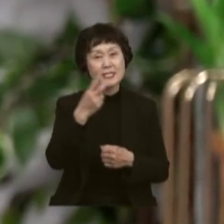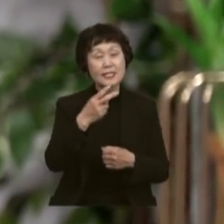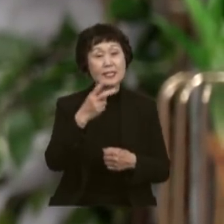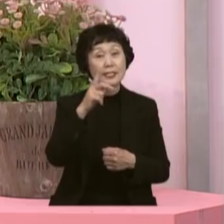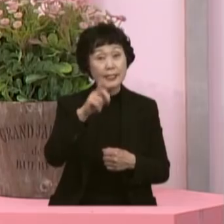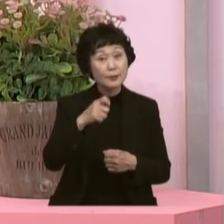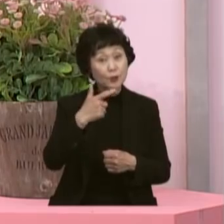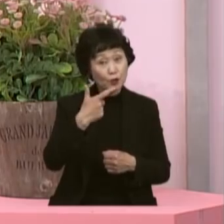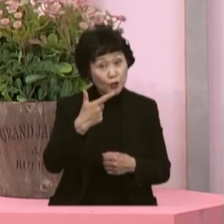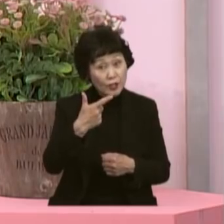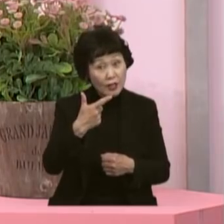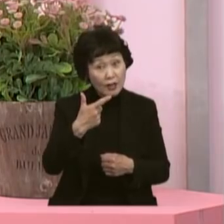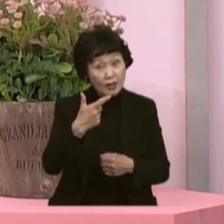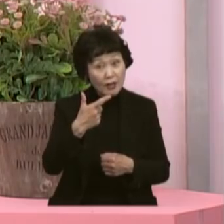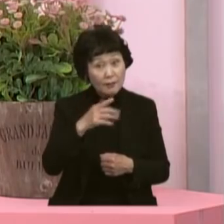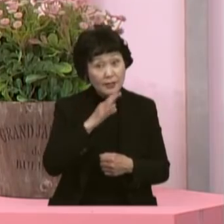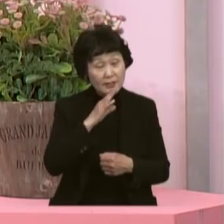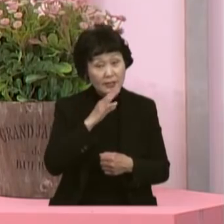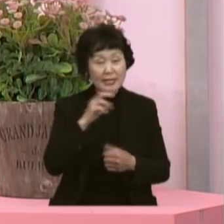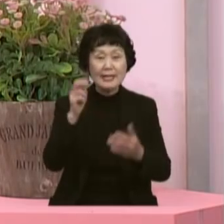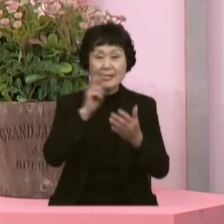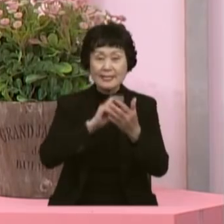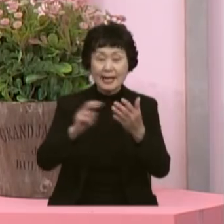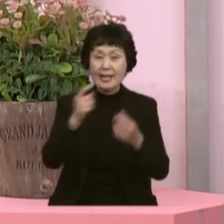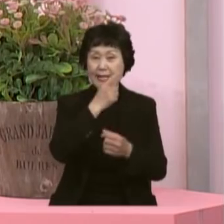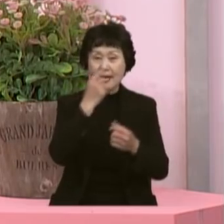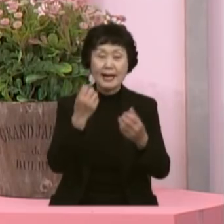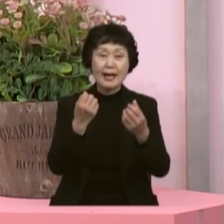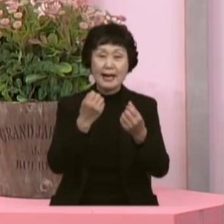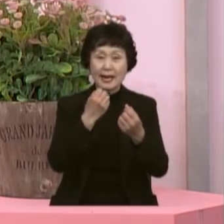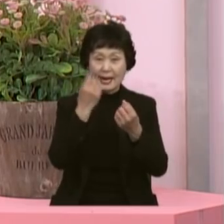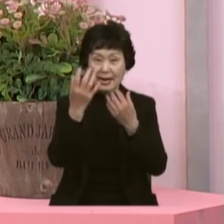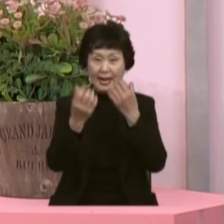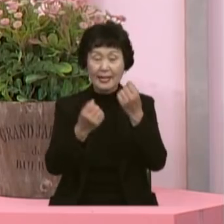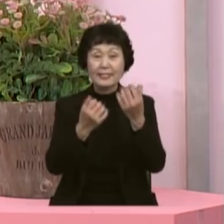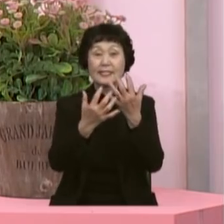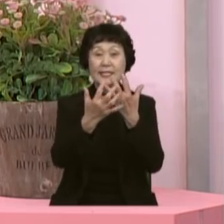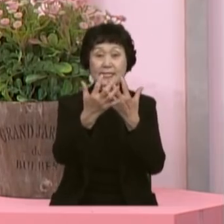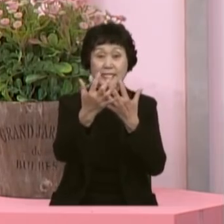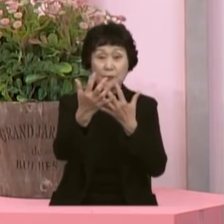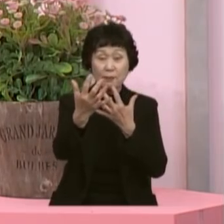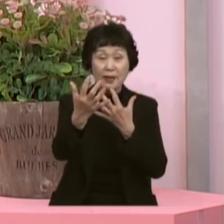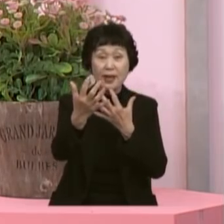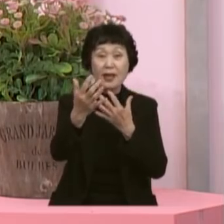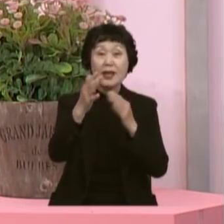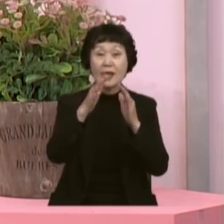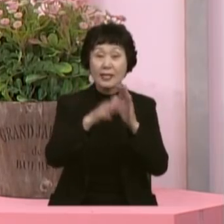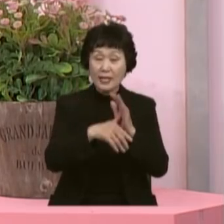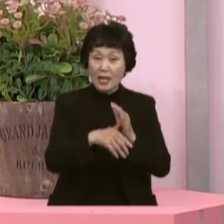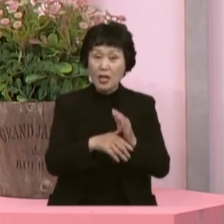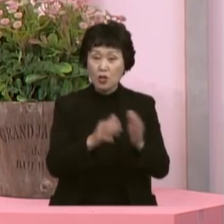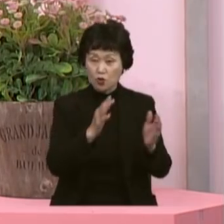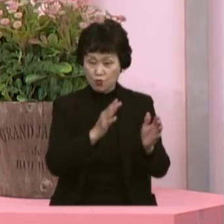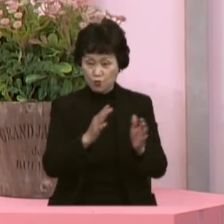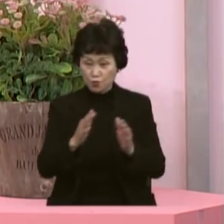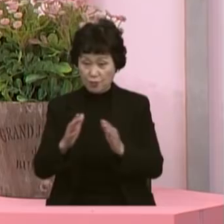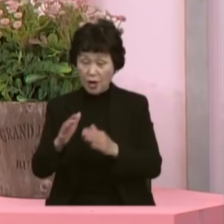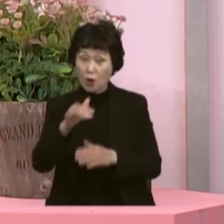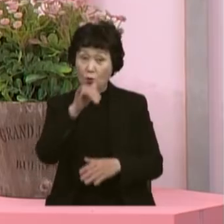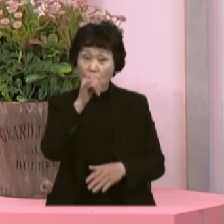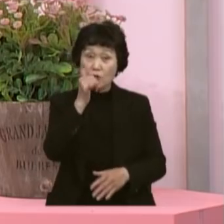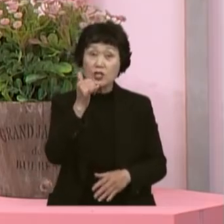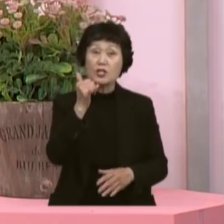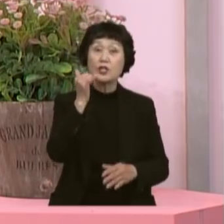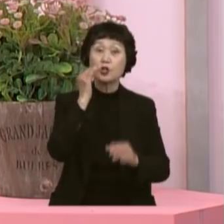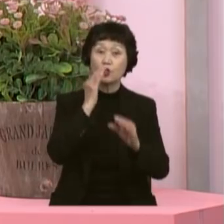네. 찬양 간증 집회, 그러니까 솔직히 말해 일일 부흥의 식으로 전국 네. 투어하려고 네. 딱 준비하고 있었는데 이제